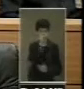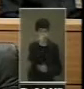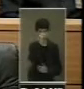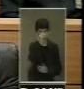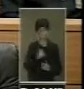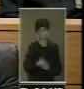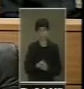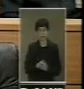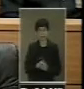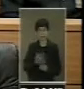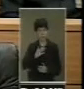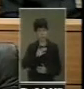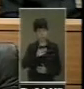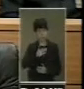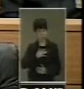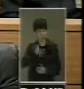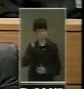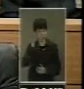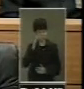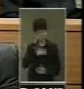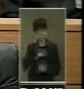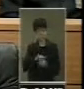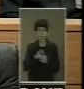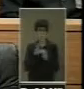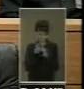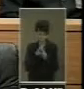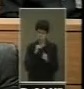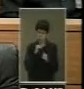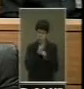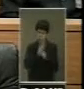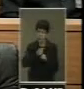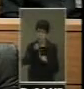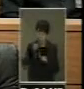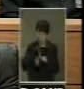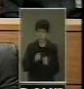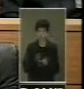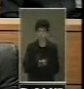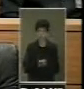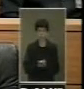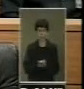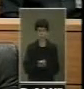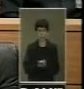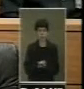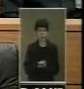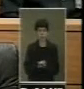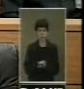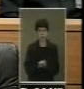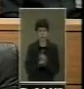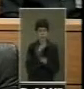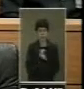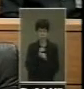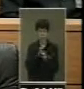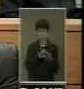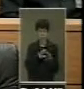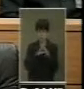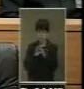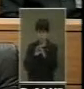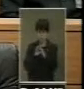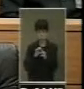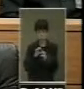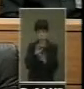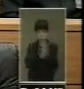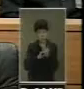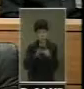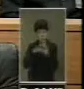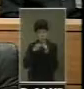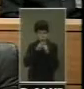ว่าสิ่งที่จะพูดต่อไปนี้มันเป็นความจริงและเป็นช่วงเวลาที่ประเทศก